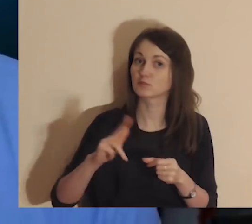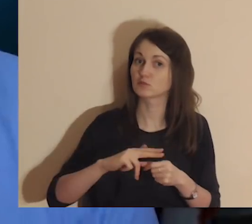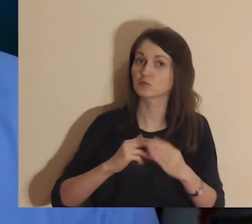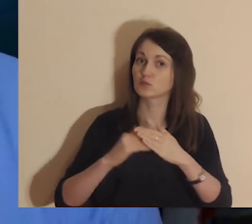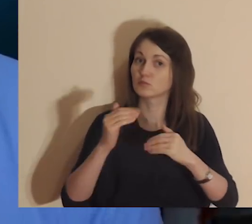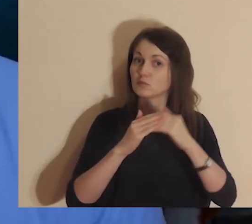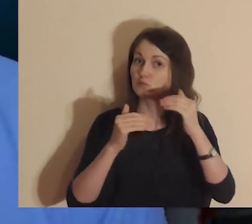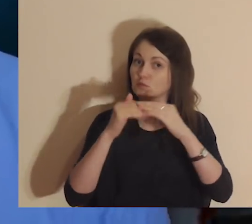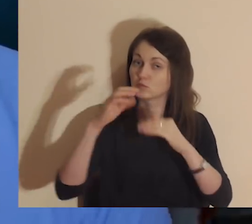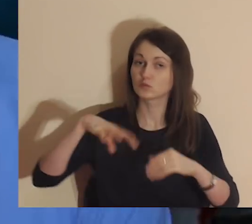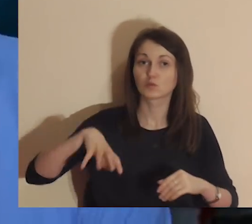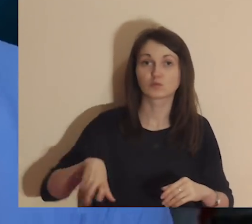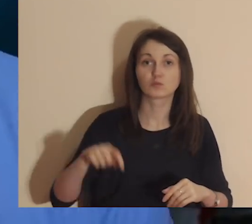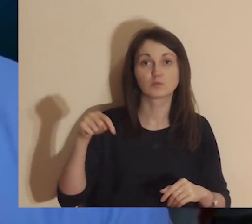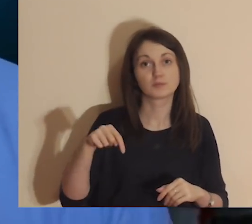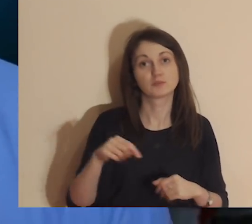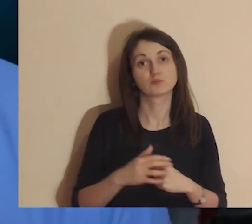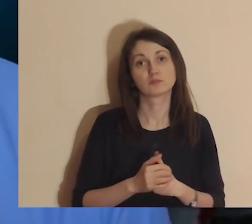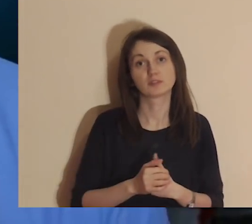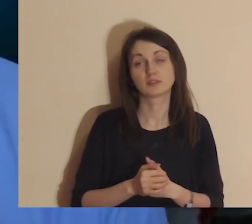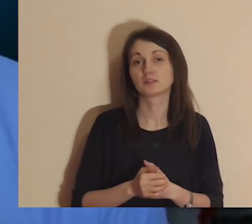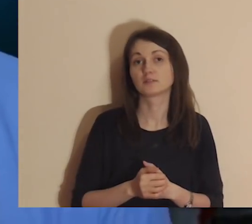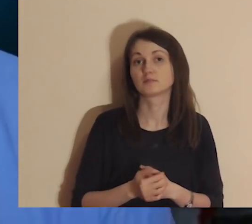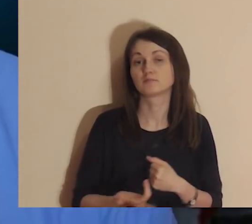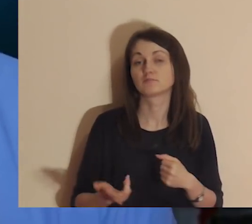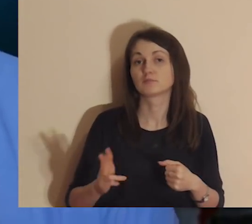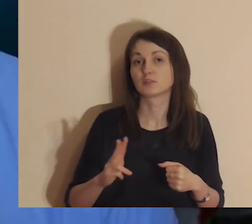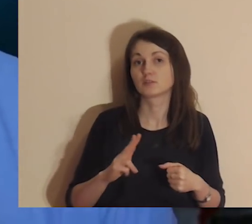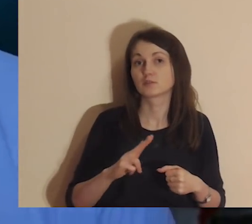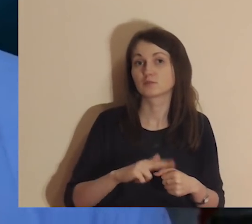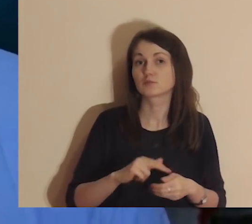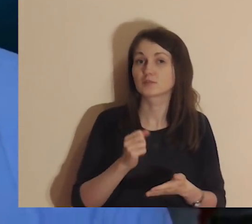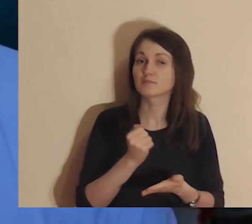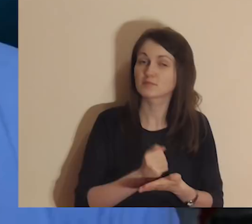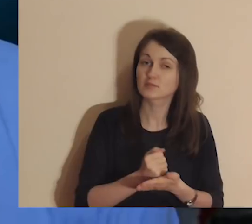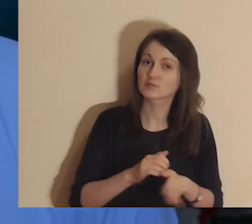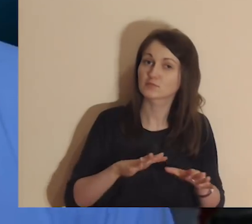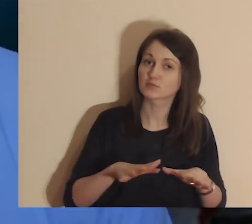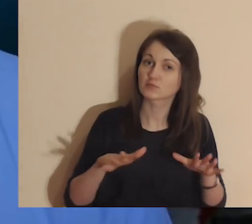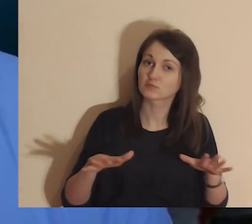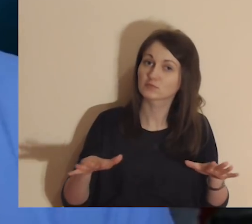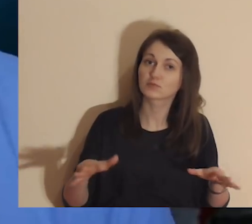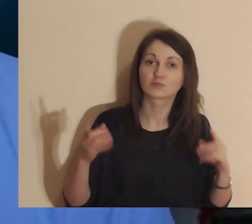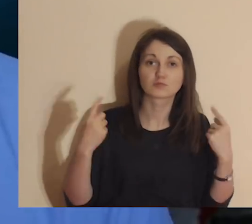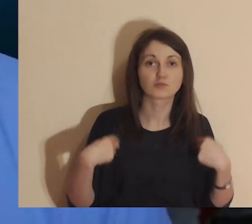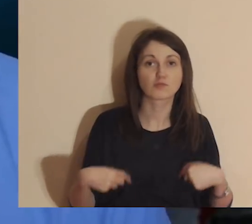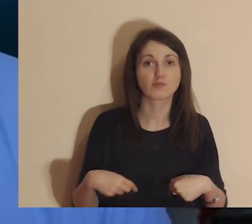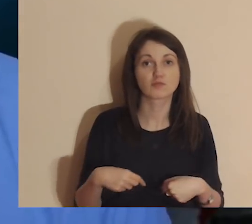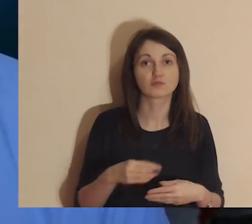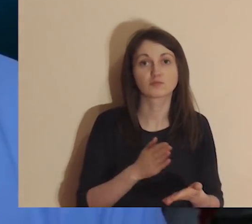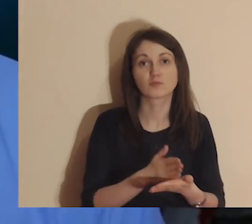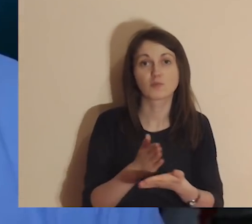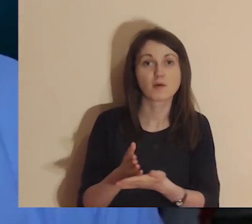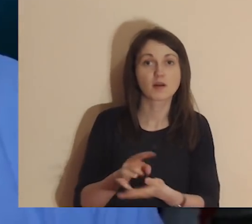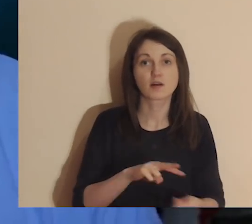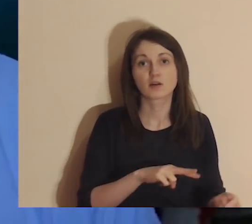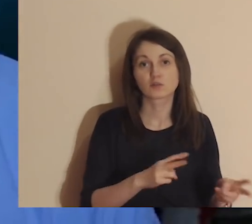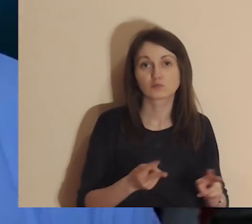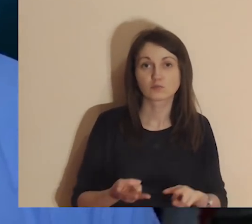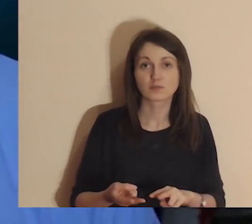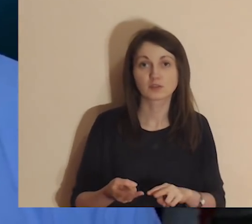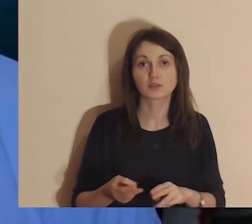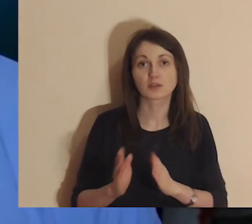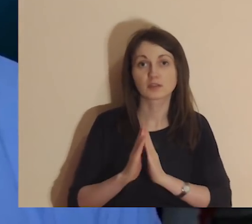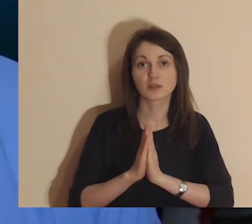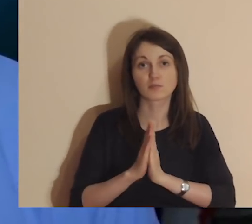wszystkim, którzy tworzą naszą pogłębiarkową ekipę, wszystkim, którzy pracują w tle, których jest bardzo dużo, którzy pomagają